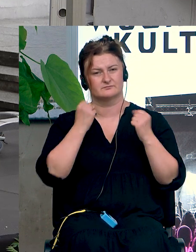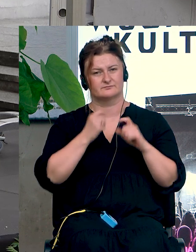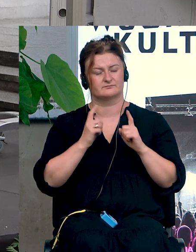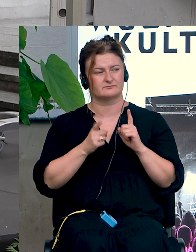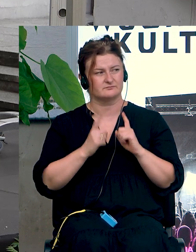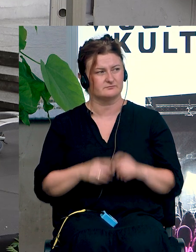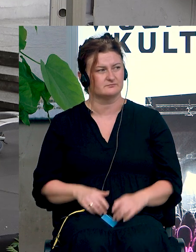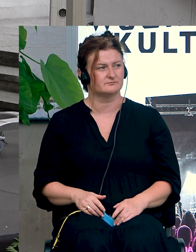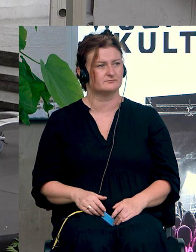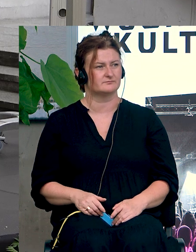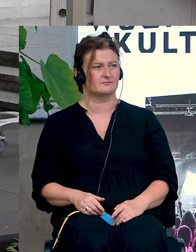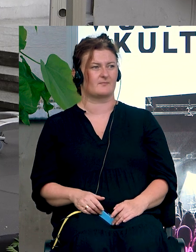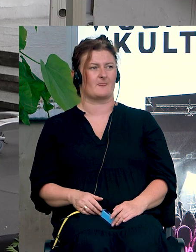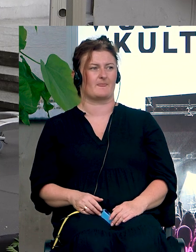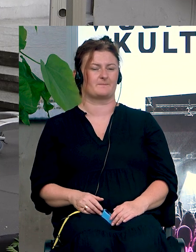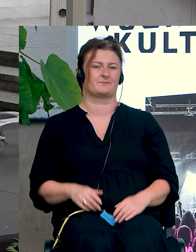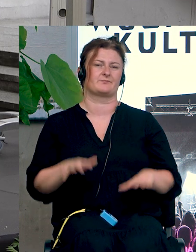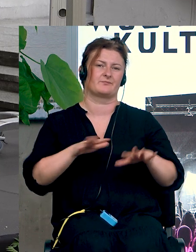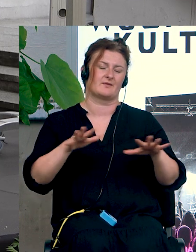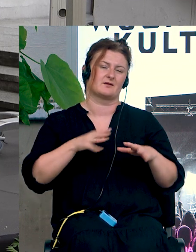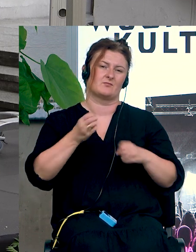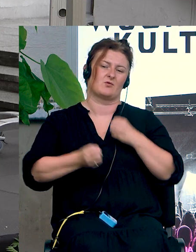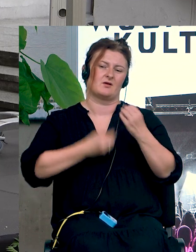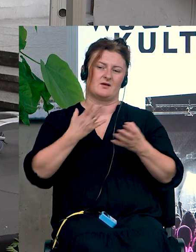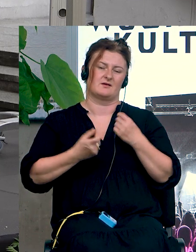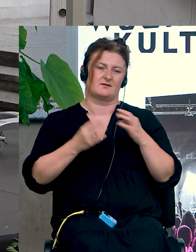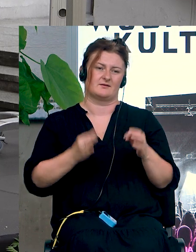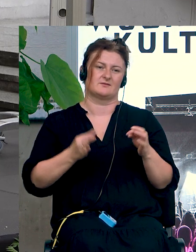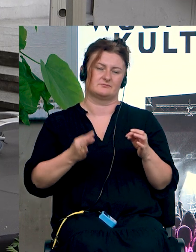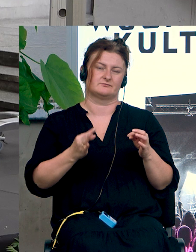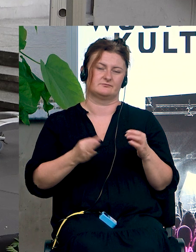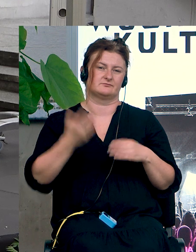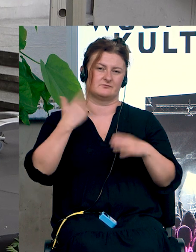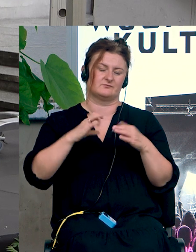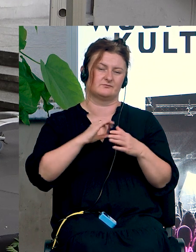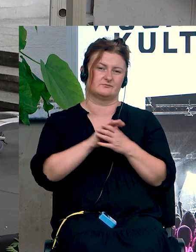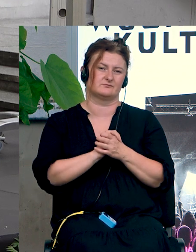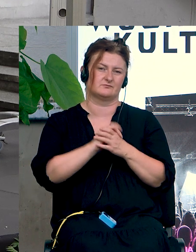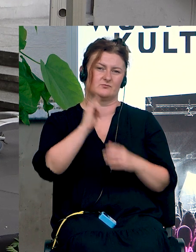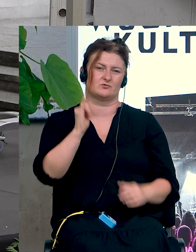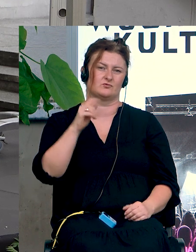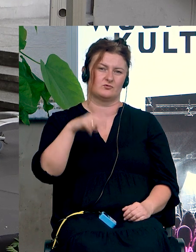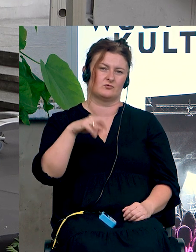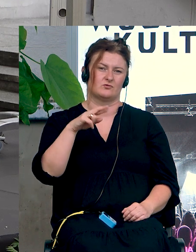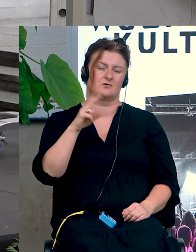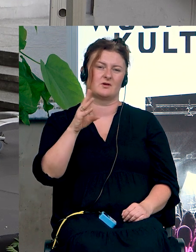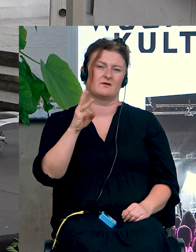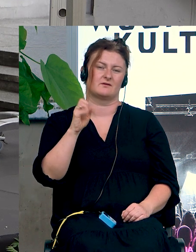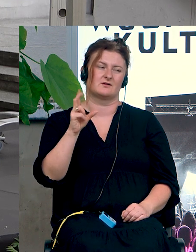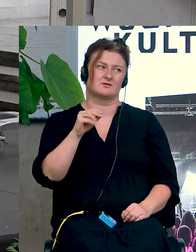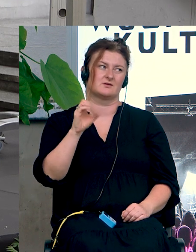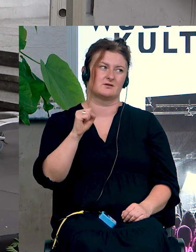taki problem uniformu, miejsca poezji w obecnych czasach. Kiedyś mój przyjaciel Andrzej Jurkiewicz